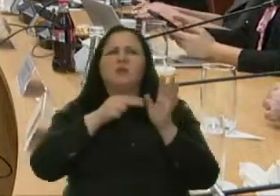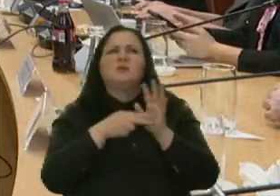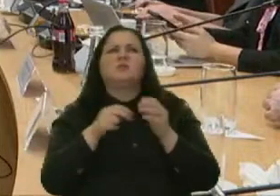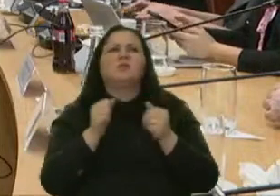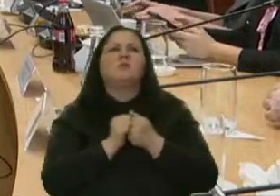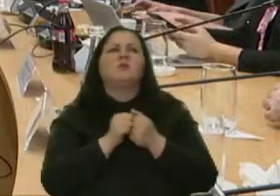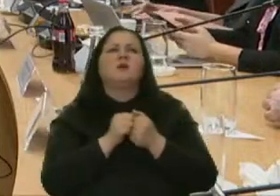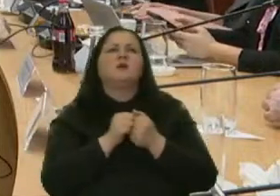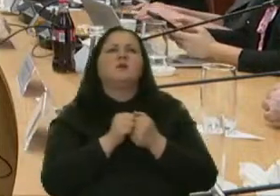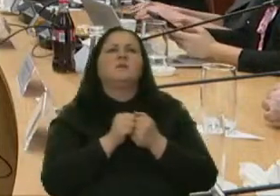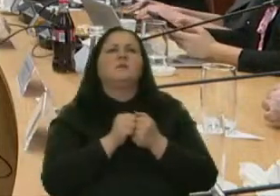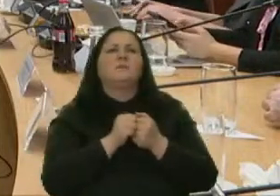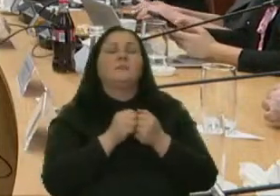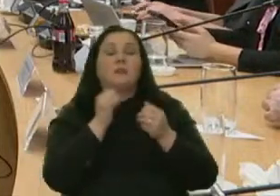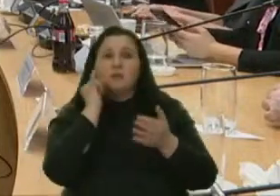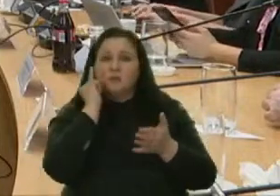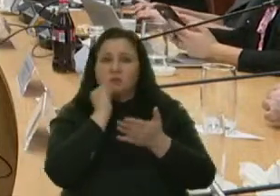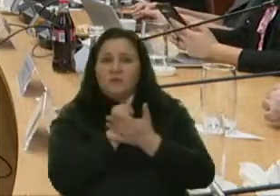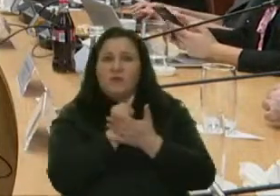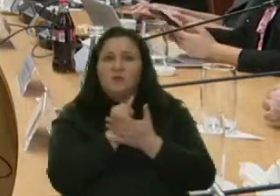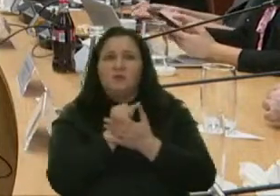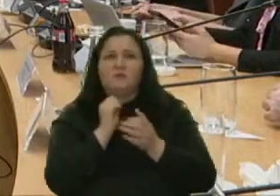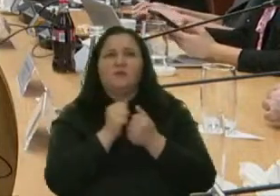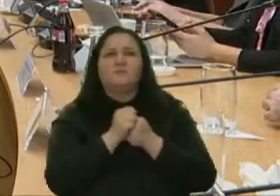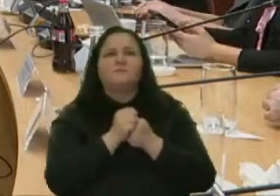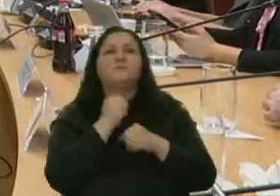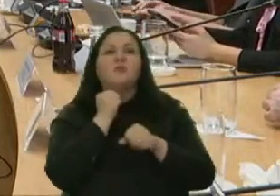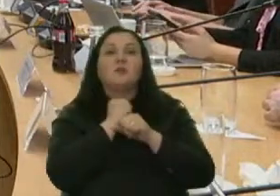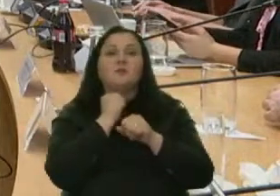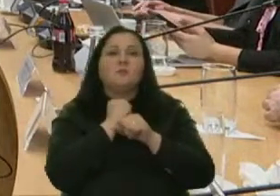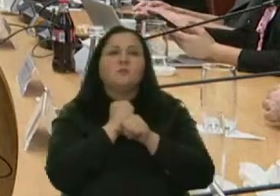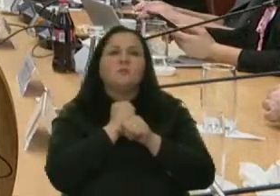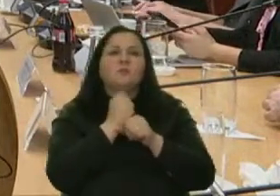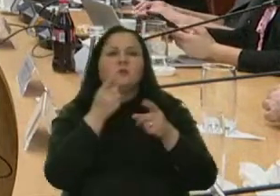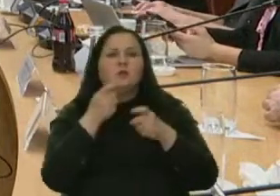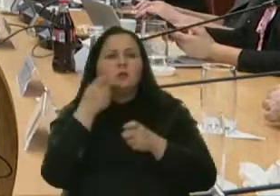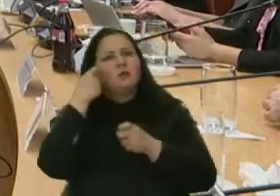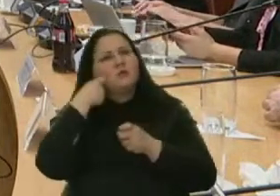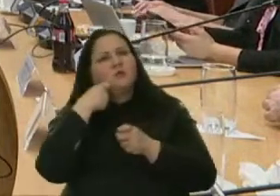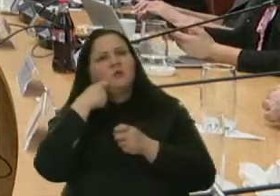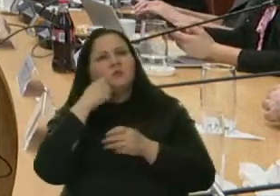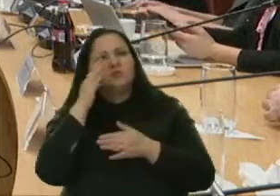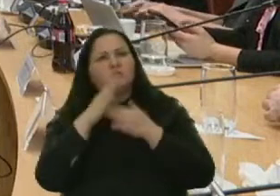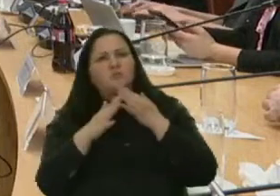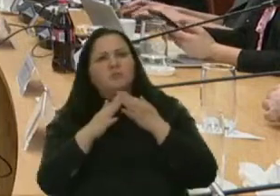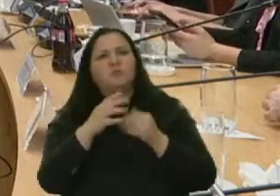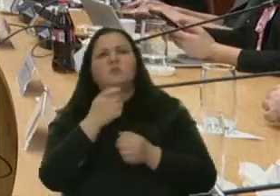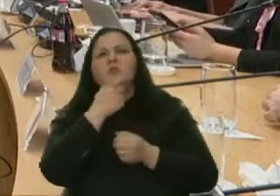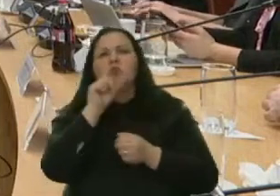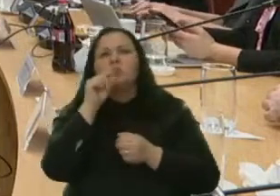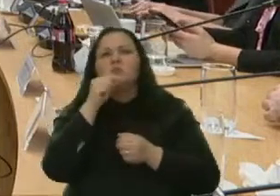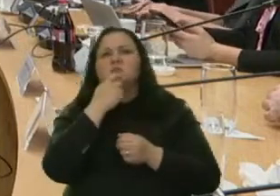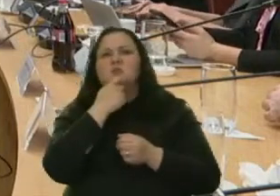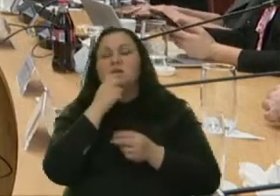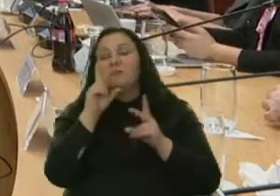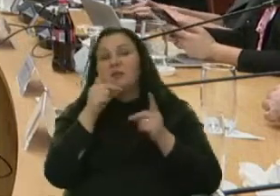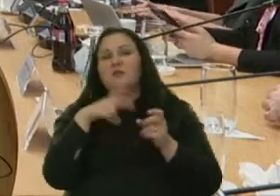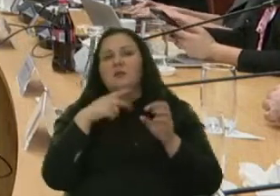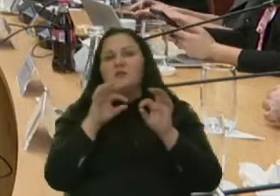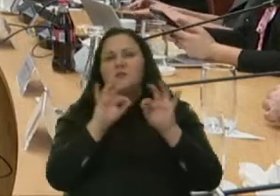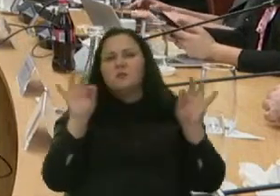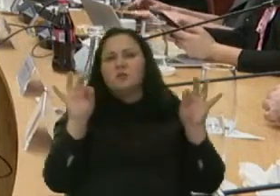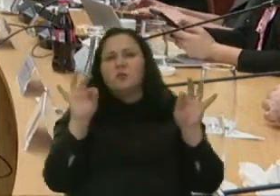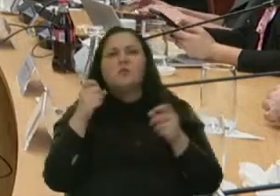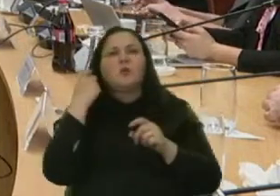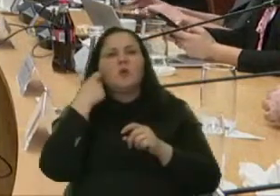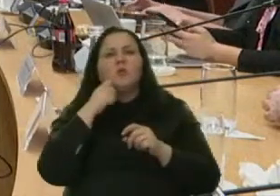ă într într adevăr s a făcut în Cluj Napoca în ultimii 20 de ani dar este normal